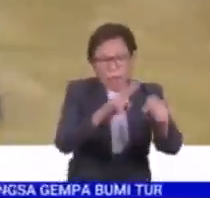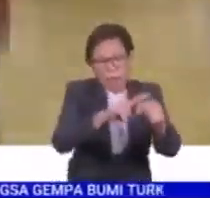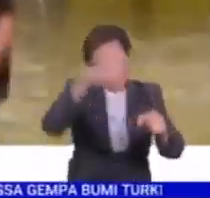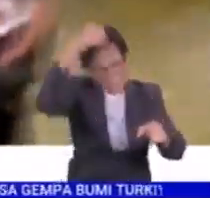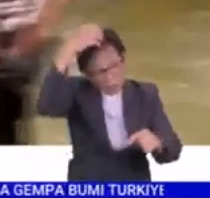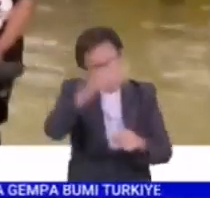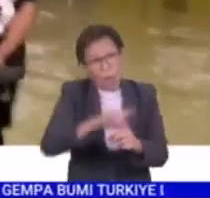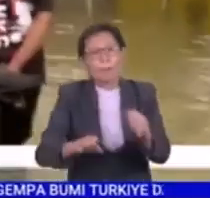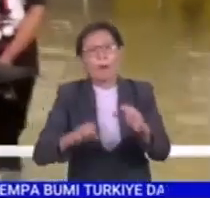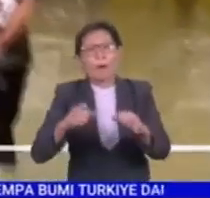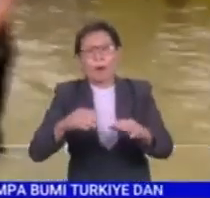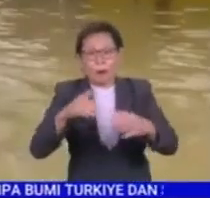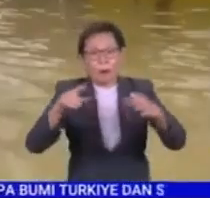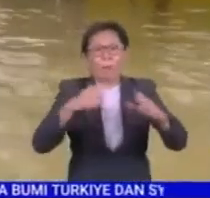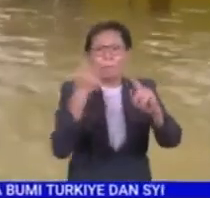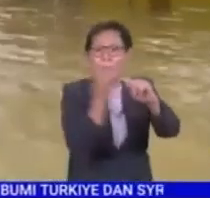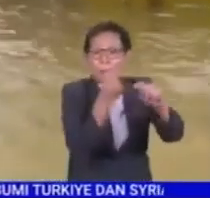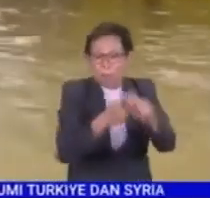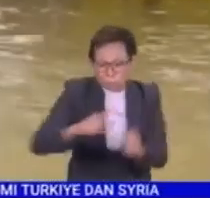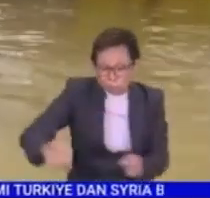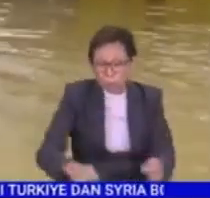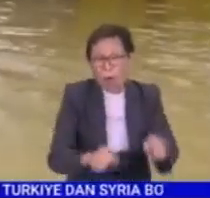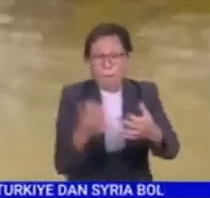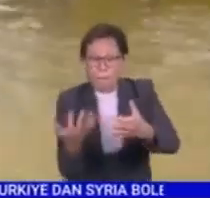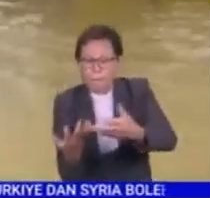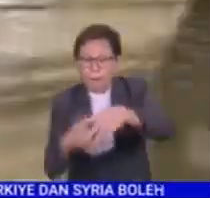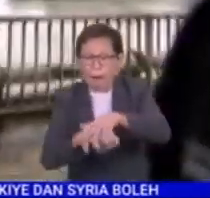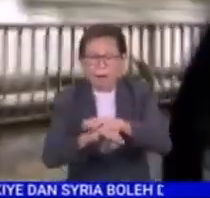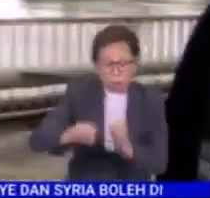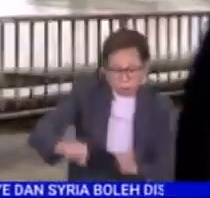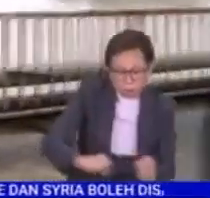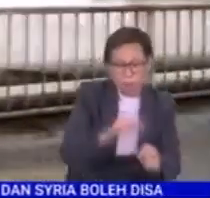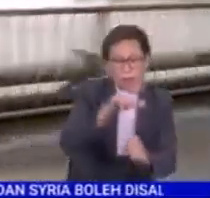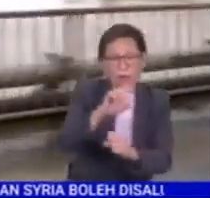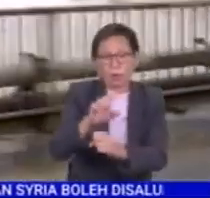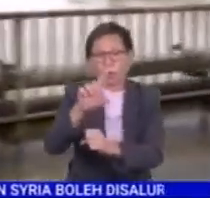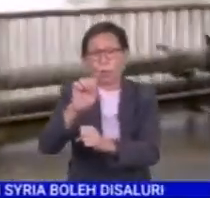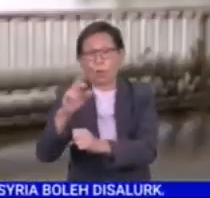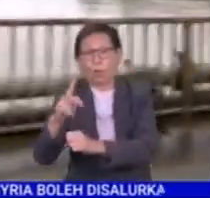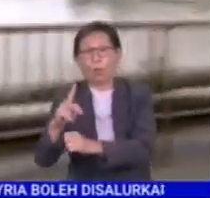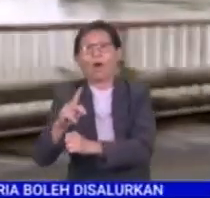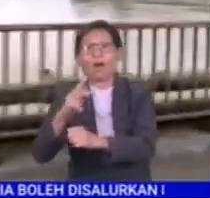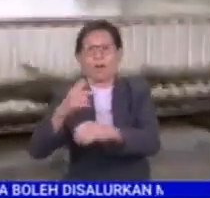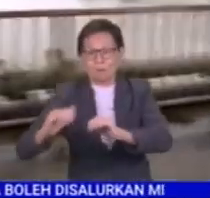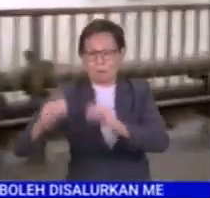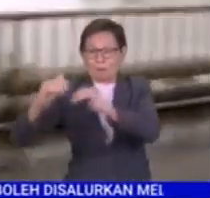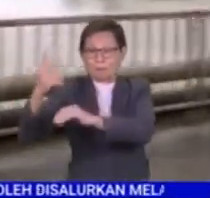dan pembangunan lembangan sungai bersepadu Sungai Golok Fasa 3 di Kelantan.